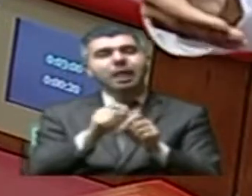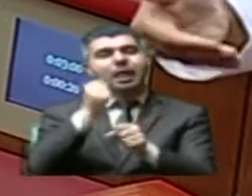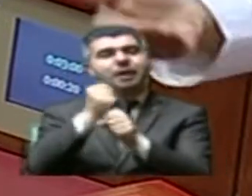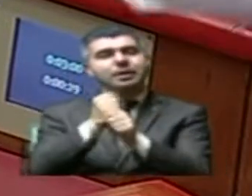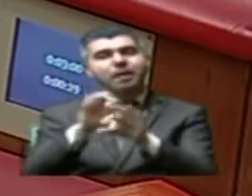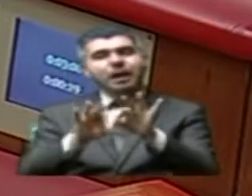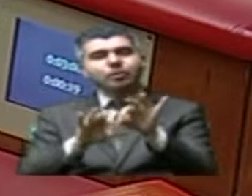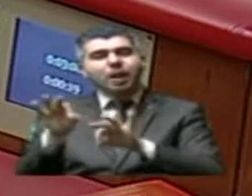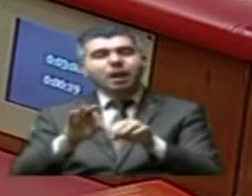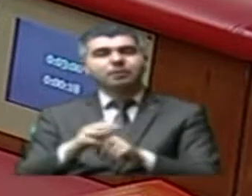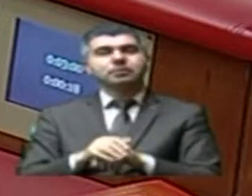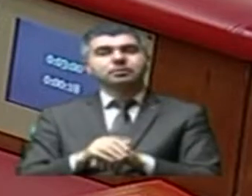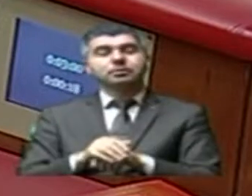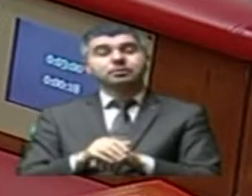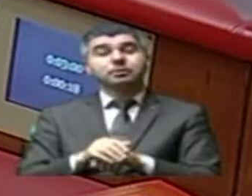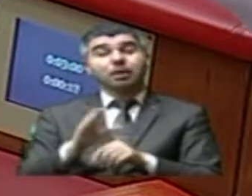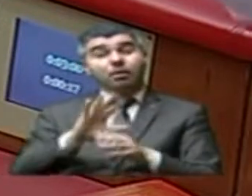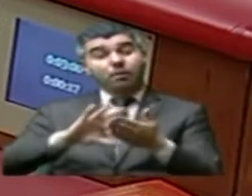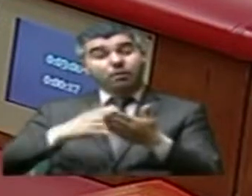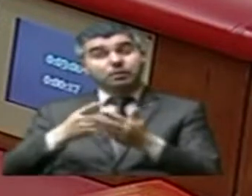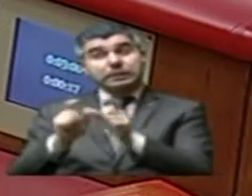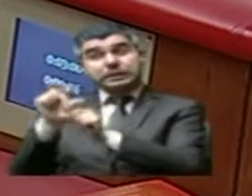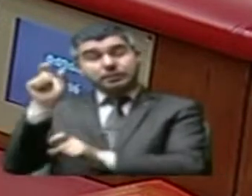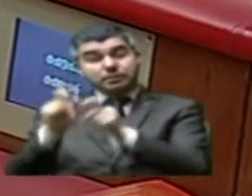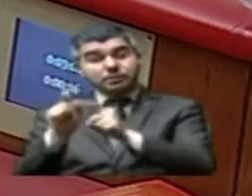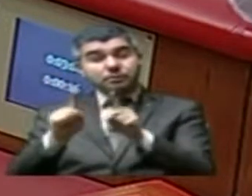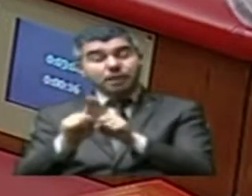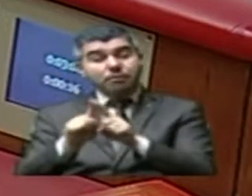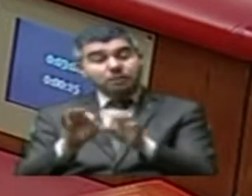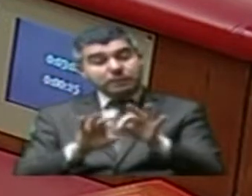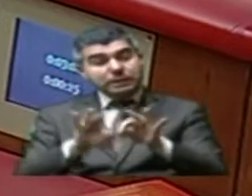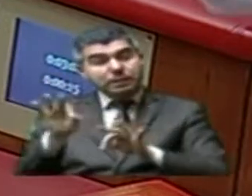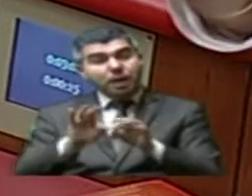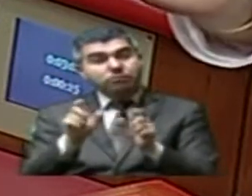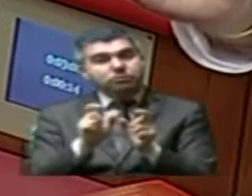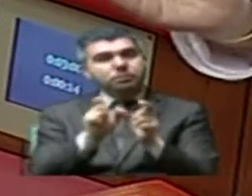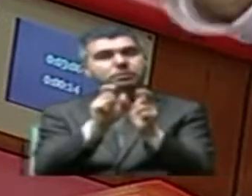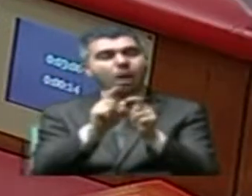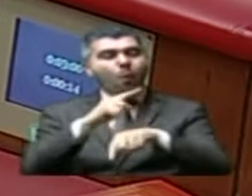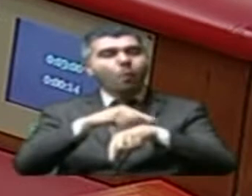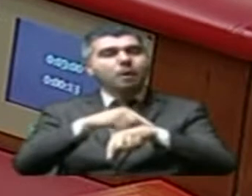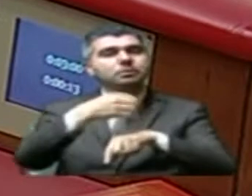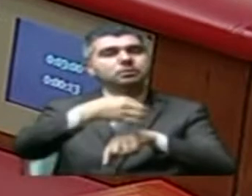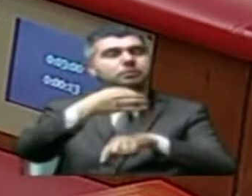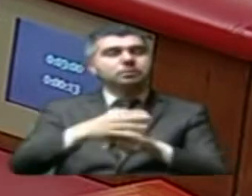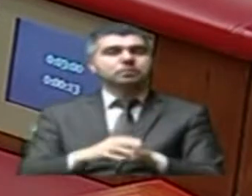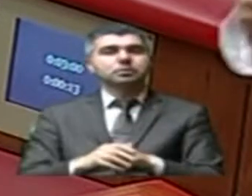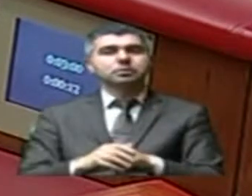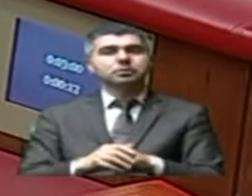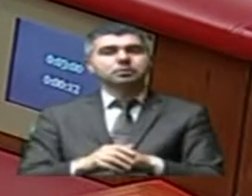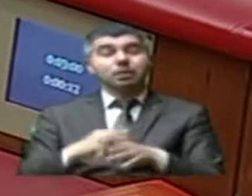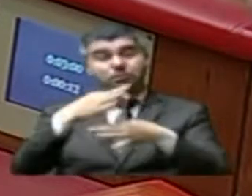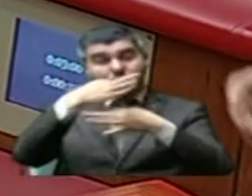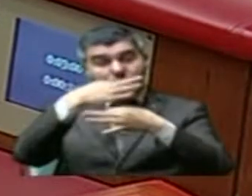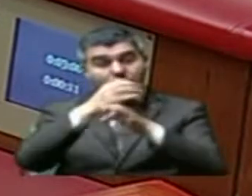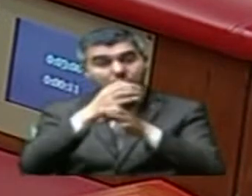الإجراء. هذا كان اقتراح لجميع الفرقاء لاتخاذ جميع التدارب وفيها آجال محددة، منها قيام المختبر